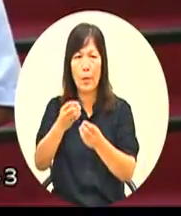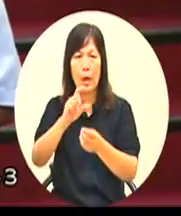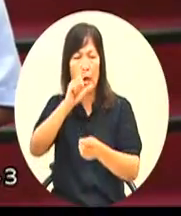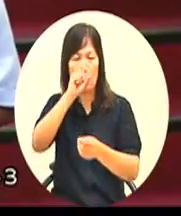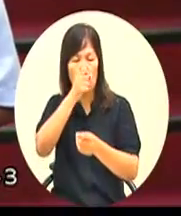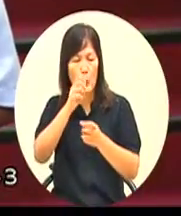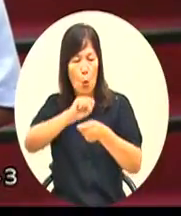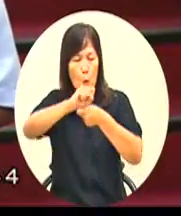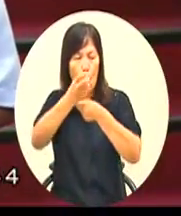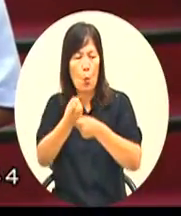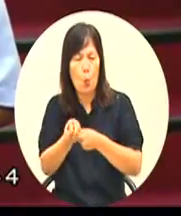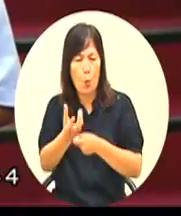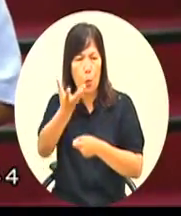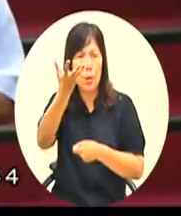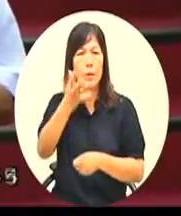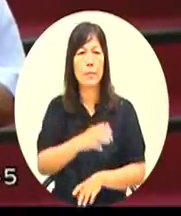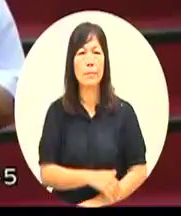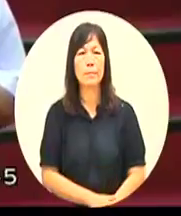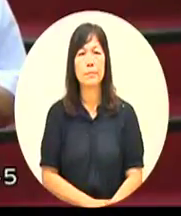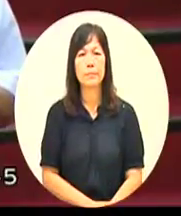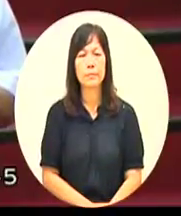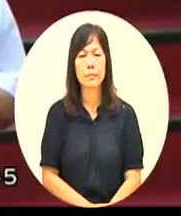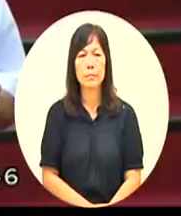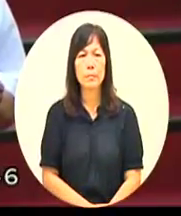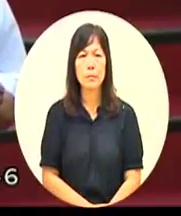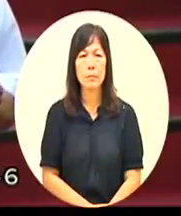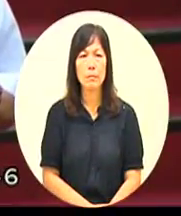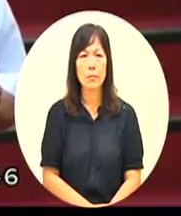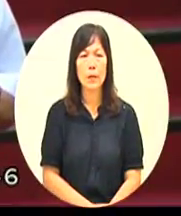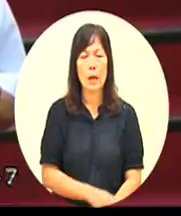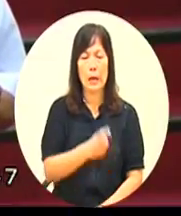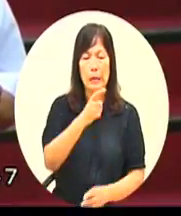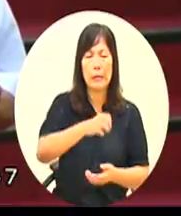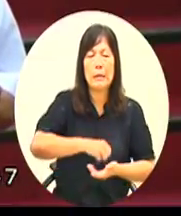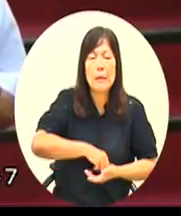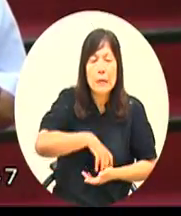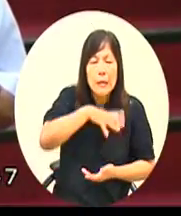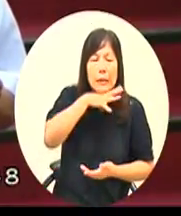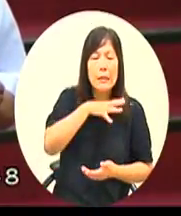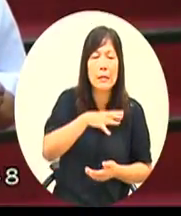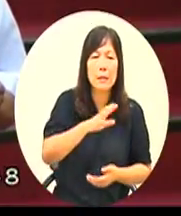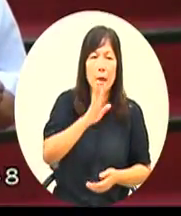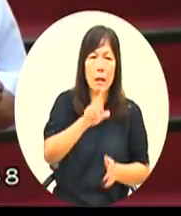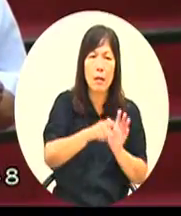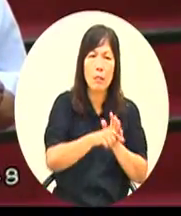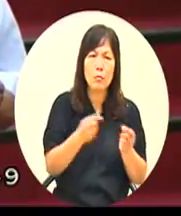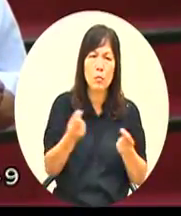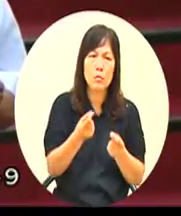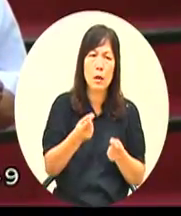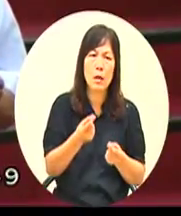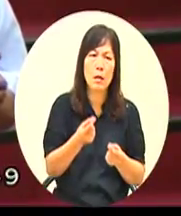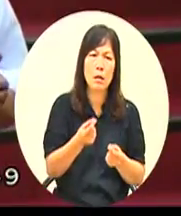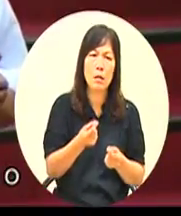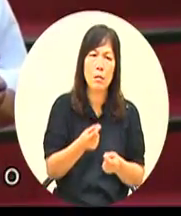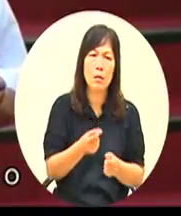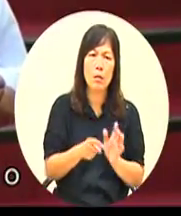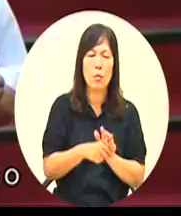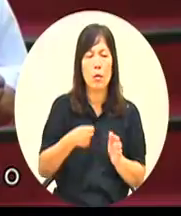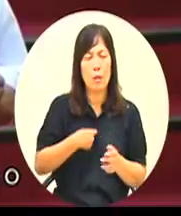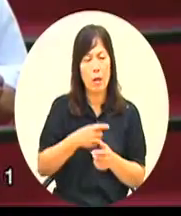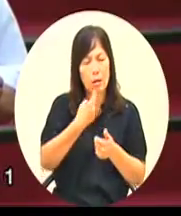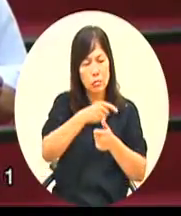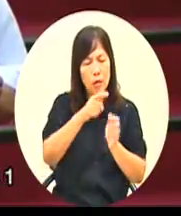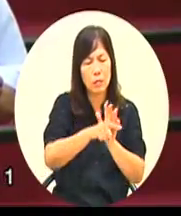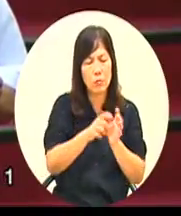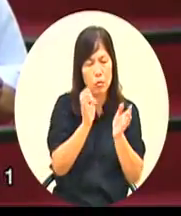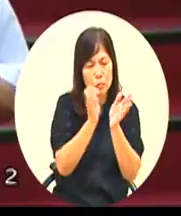多。一个年纪大了， 他觉得我已经教了将